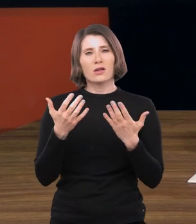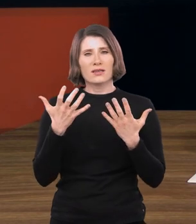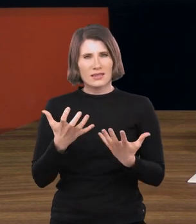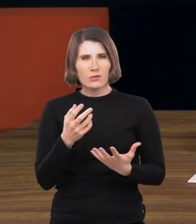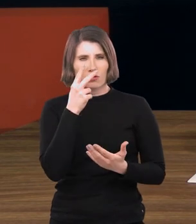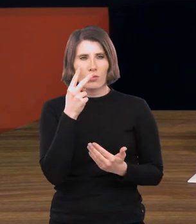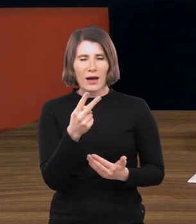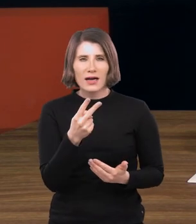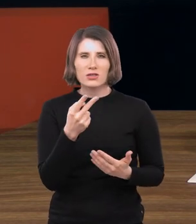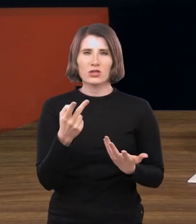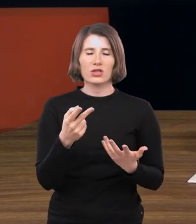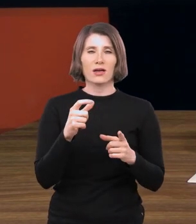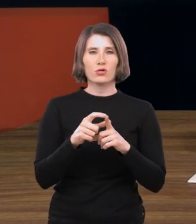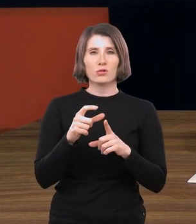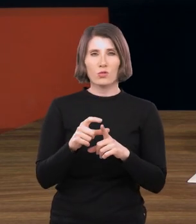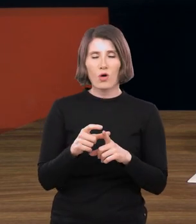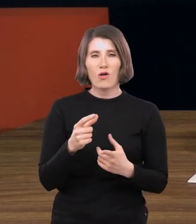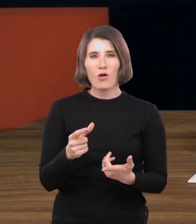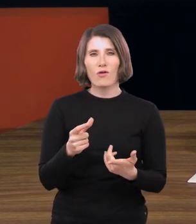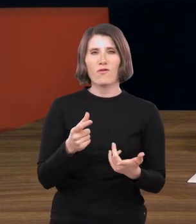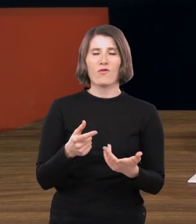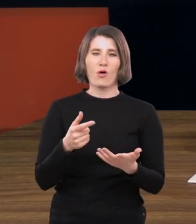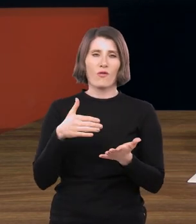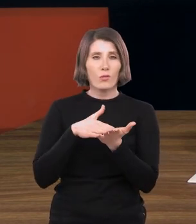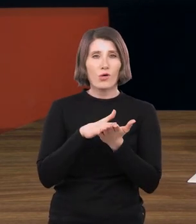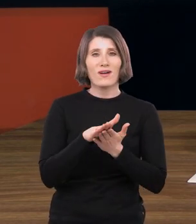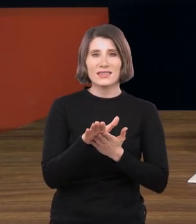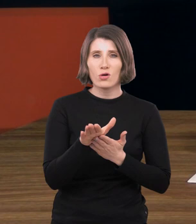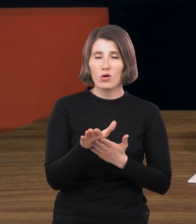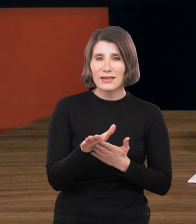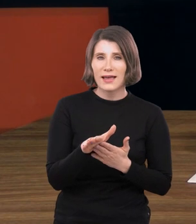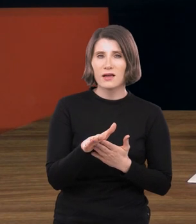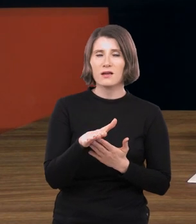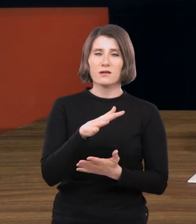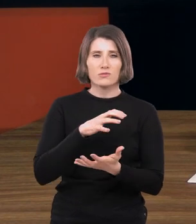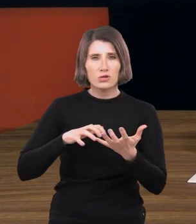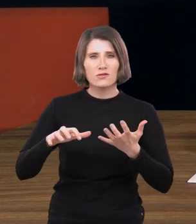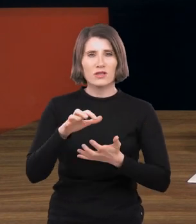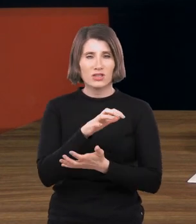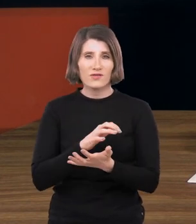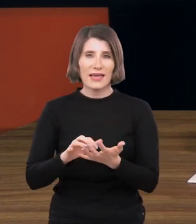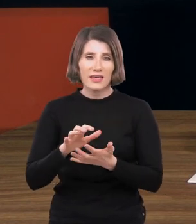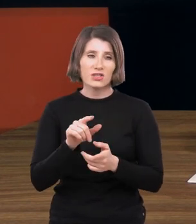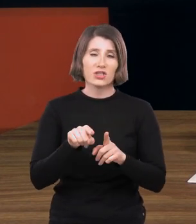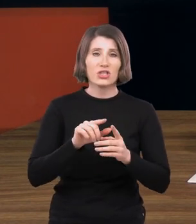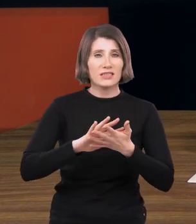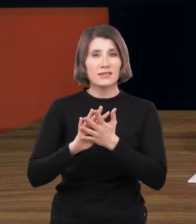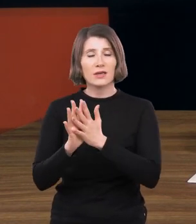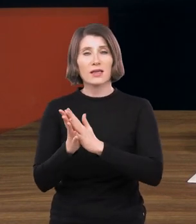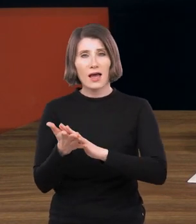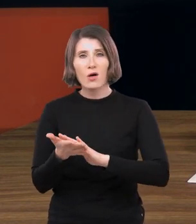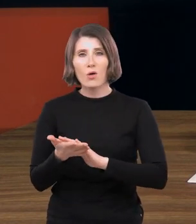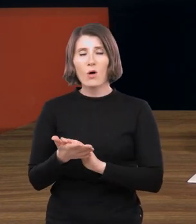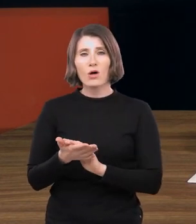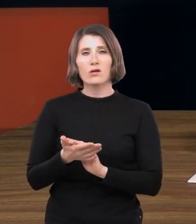jak to pojęcie zostało wprowadzone do obiegu i jak ewoluowało,